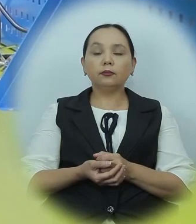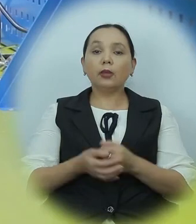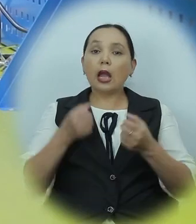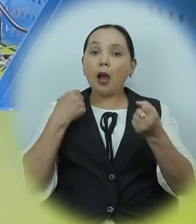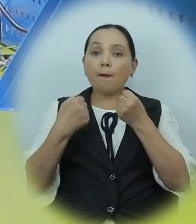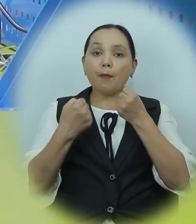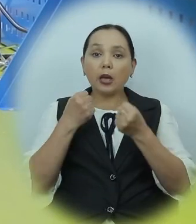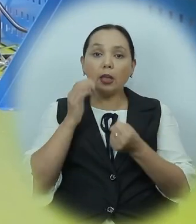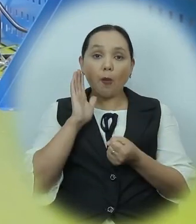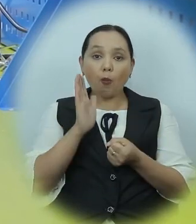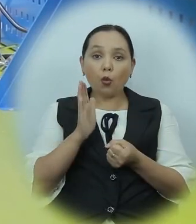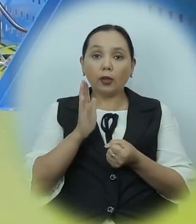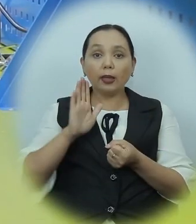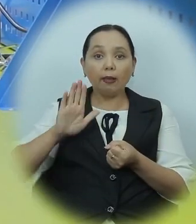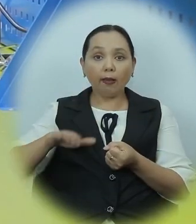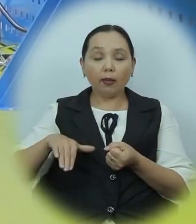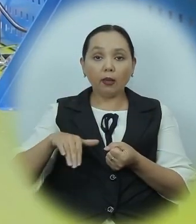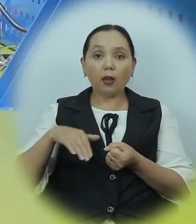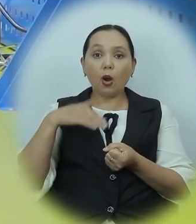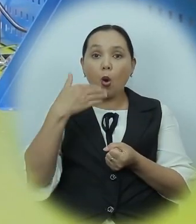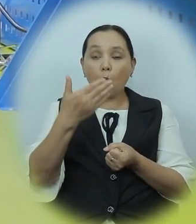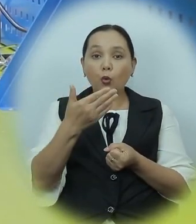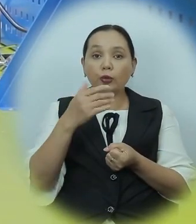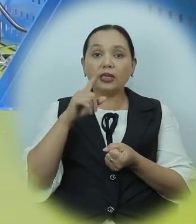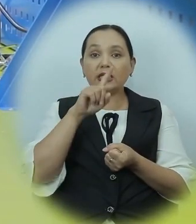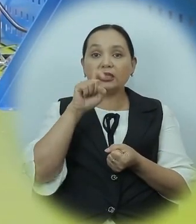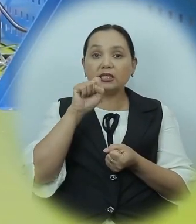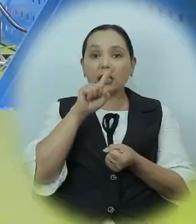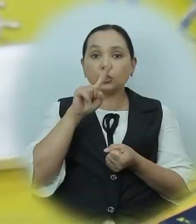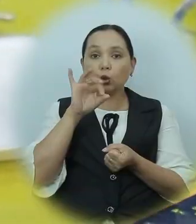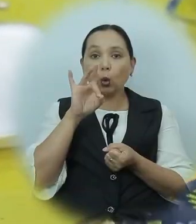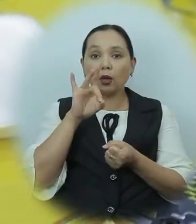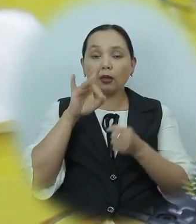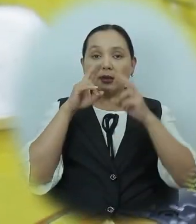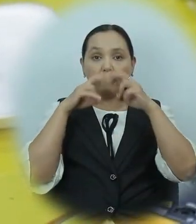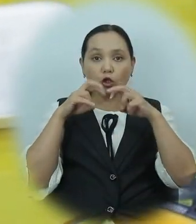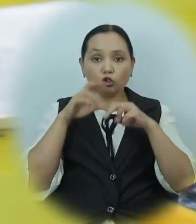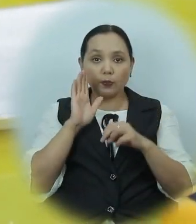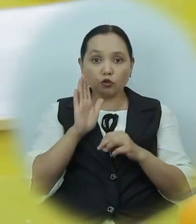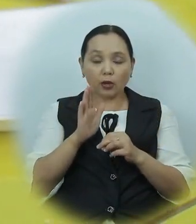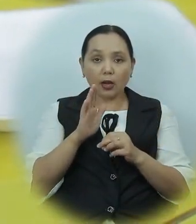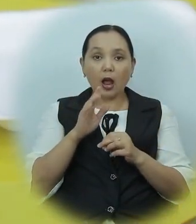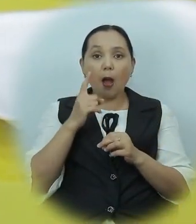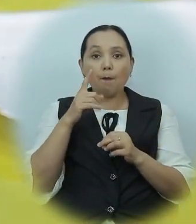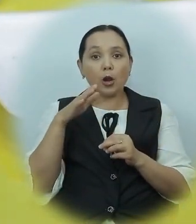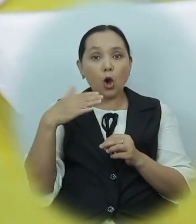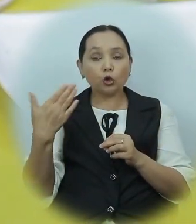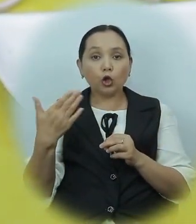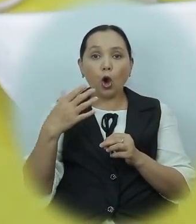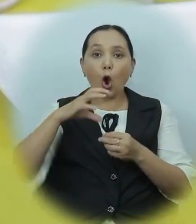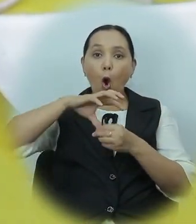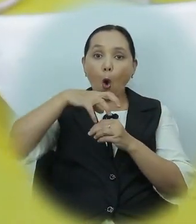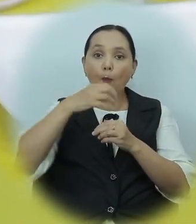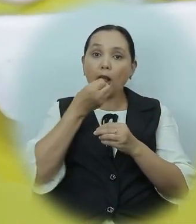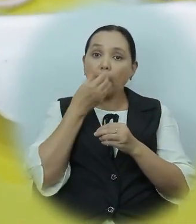Mahkamlab bo'lingandan keyin uni zazorlar tekshirib chiqiladi. Ya'ni bir yo tomon qopqoq